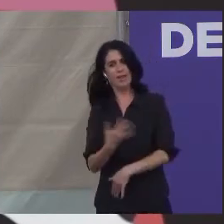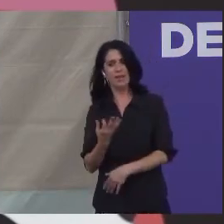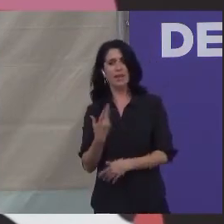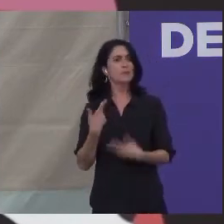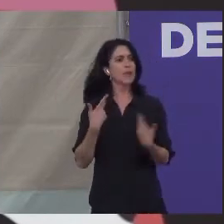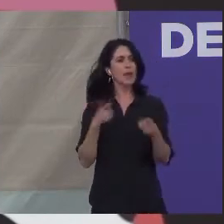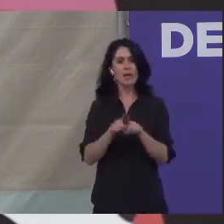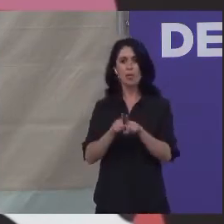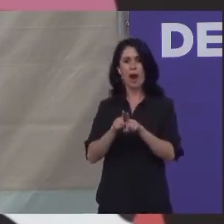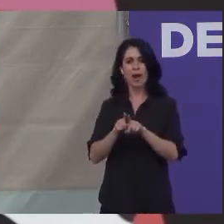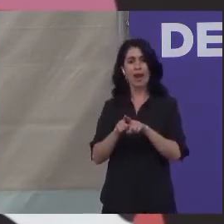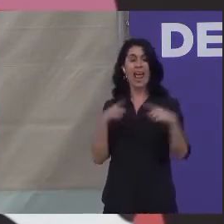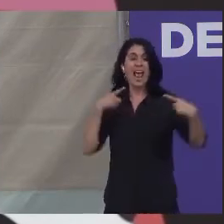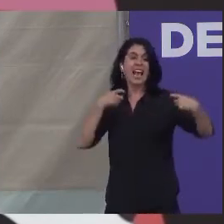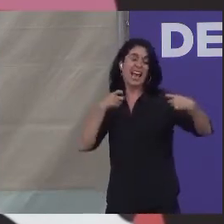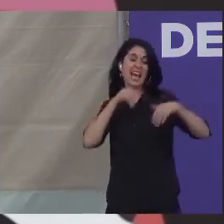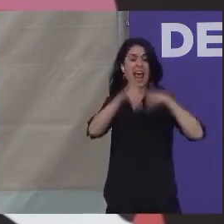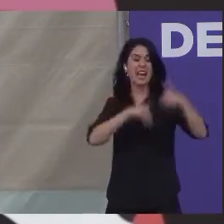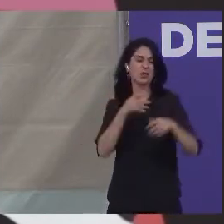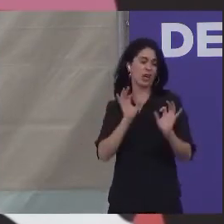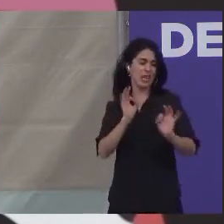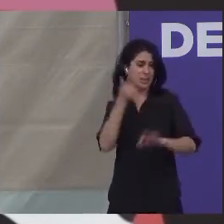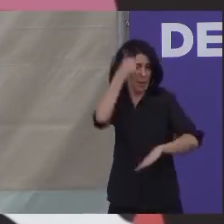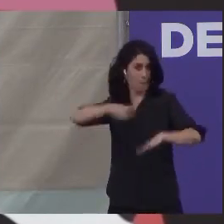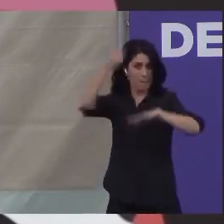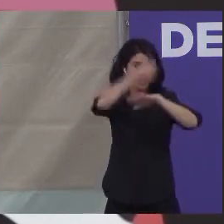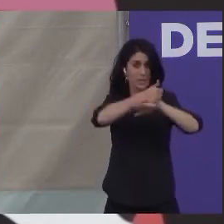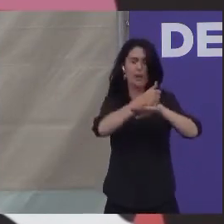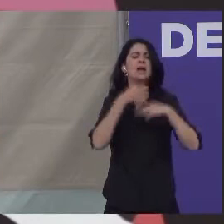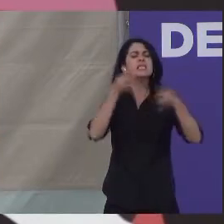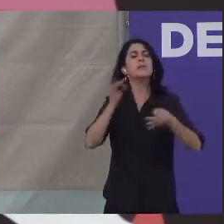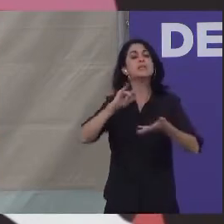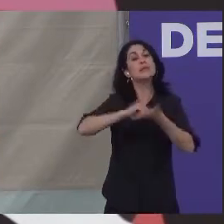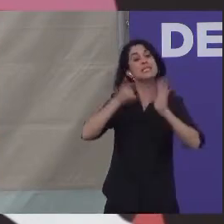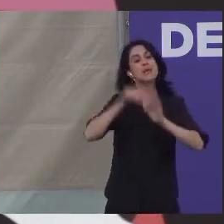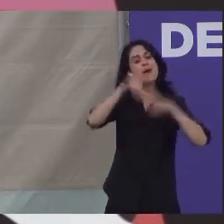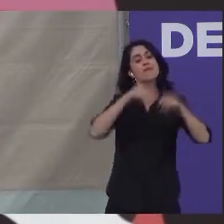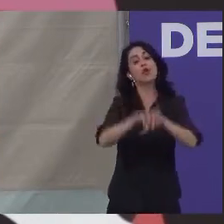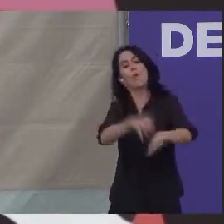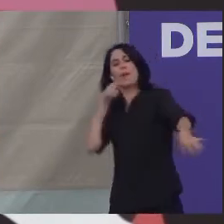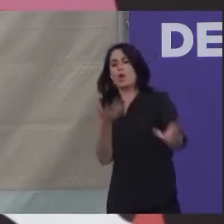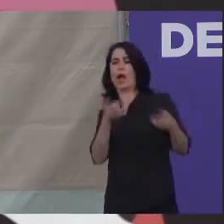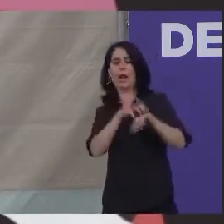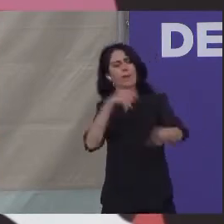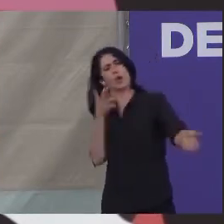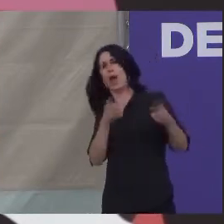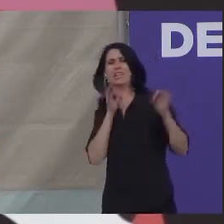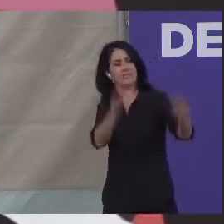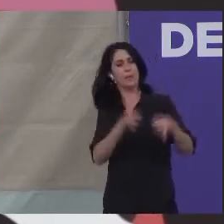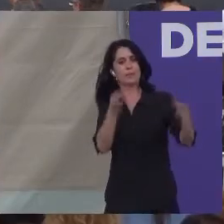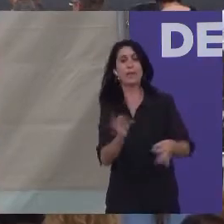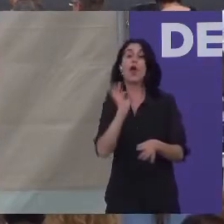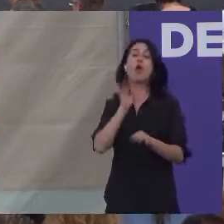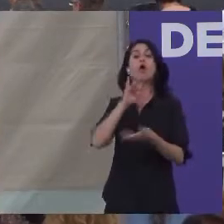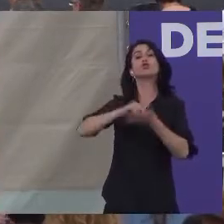electoral, que és una cosa molt masclista, s'ha construït sobre sistemes de vot majoritari, com el sistema majoritari simple o el sistema